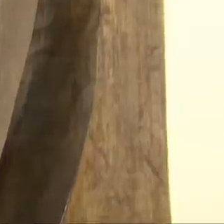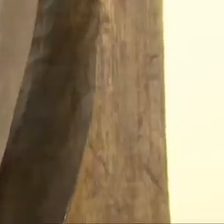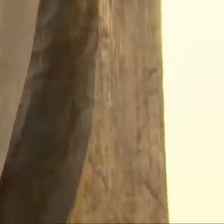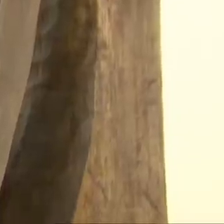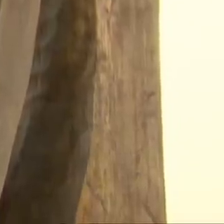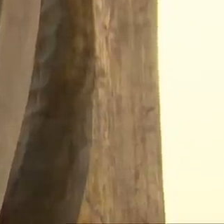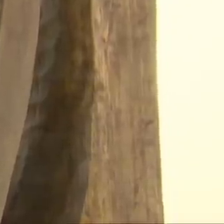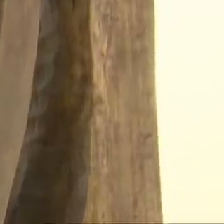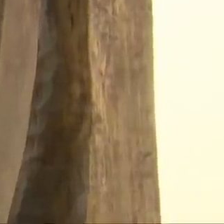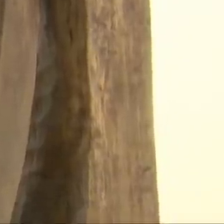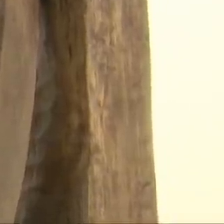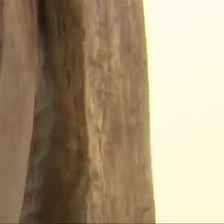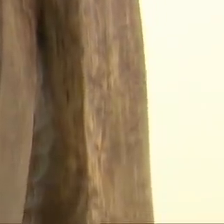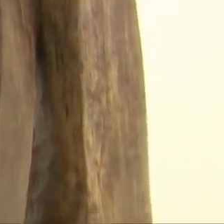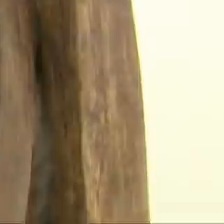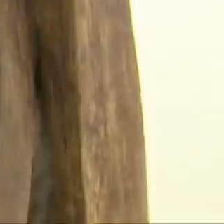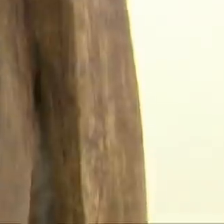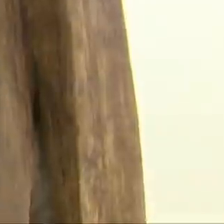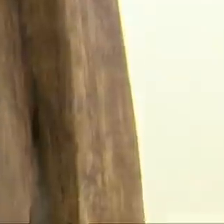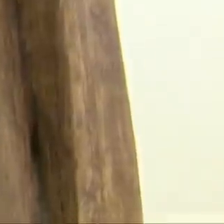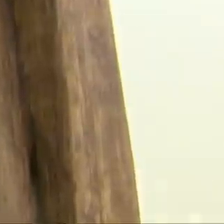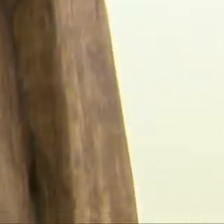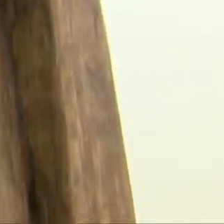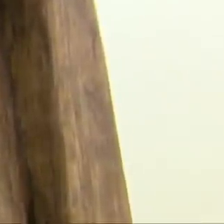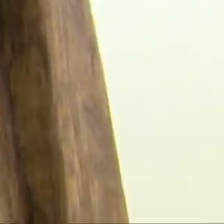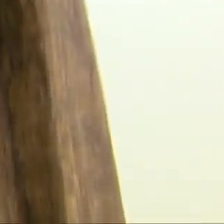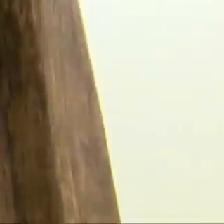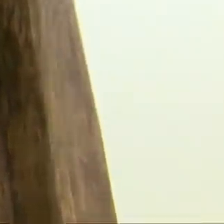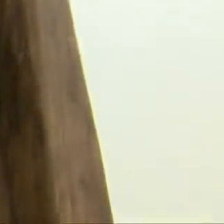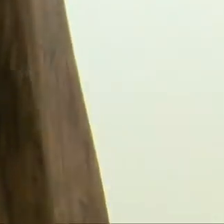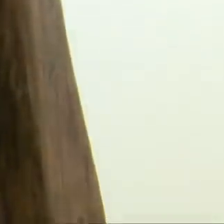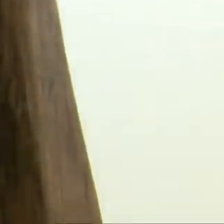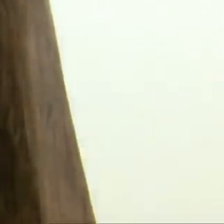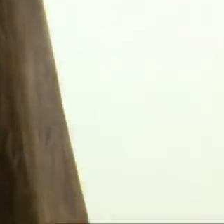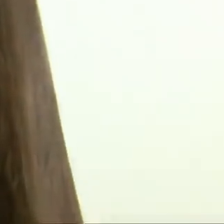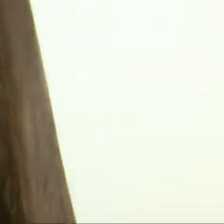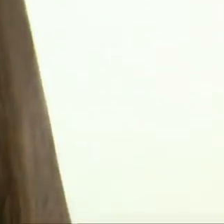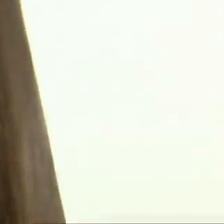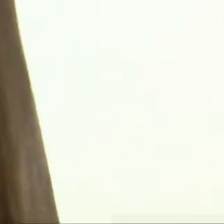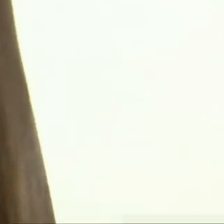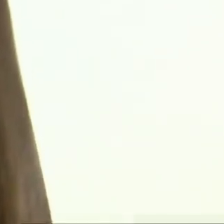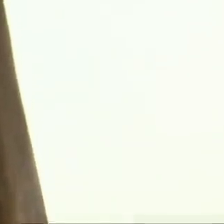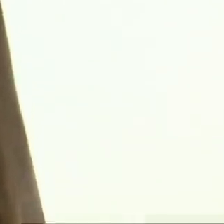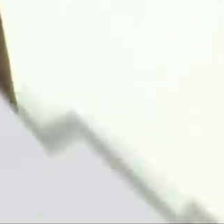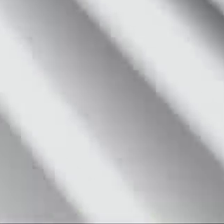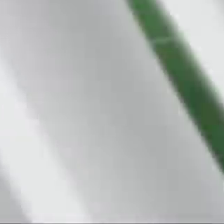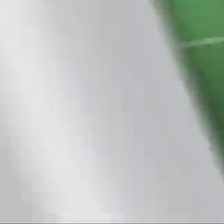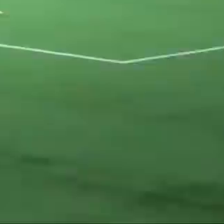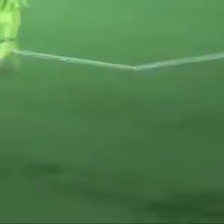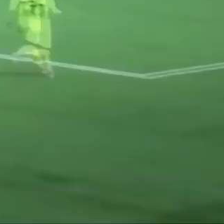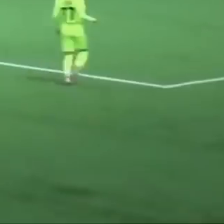Kliūtis tarptautinėms parodoms planuoti ateities renginius sudėtinga.